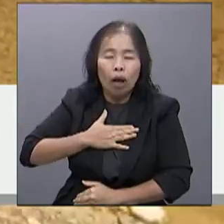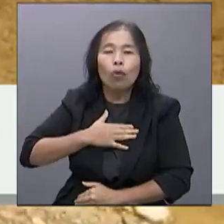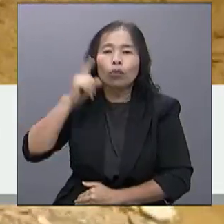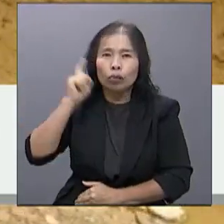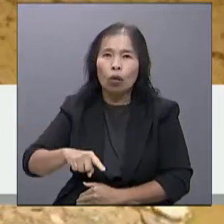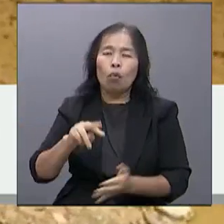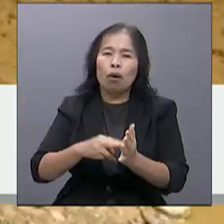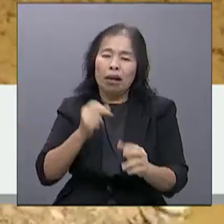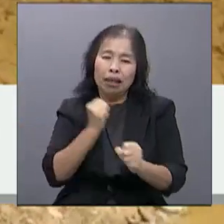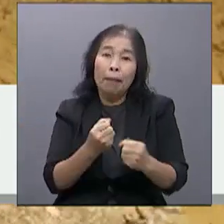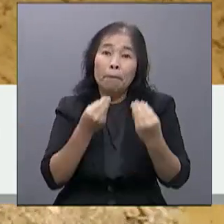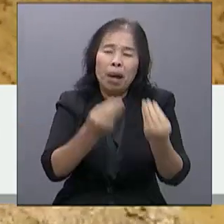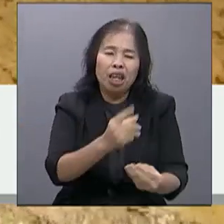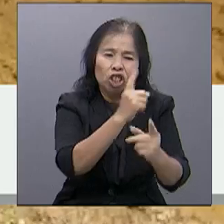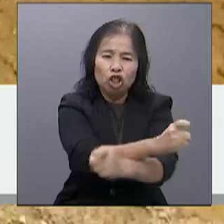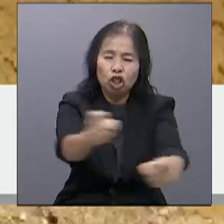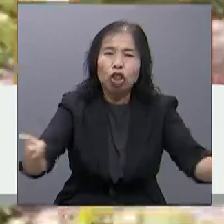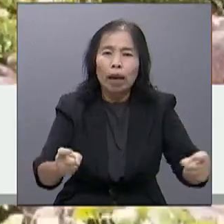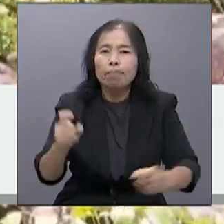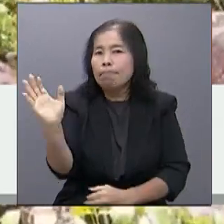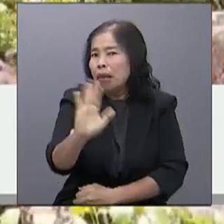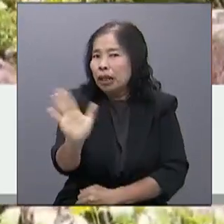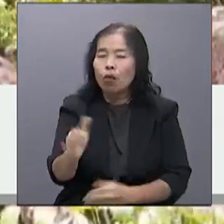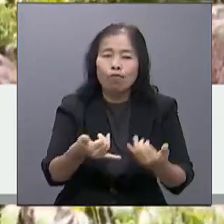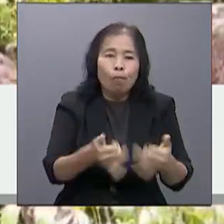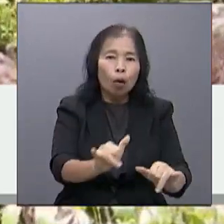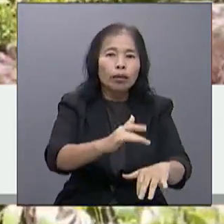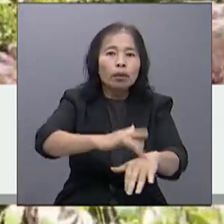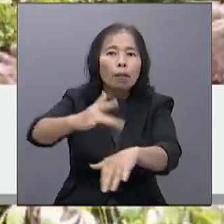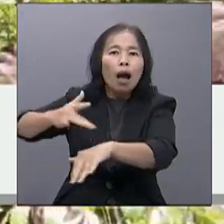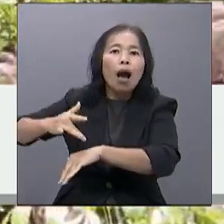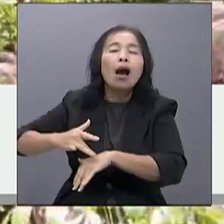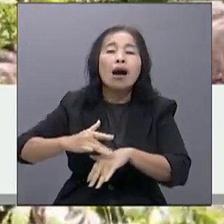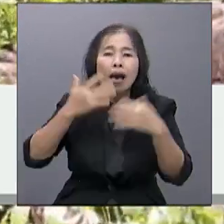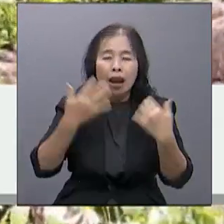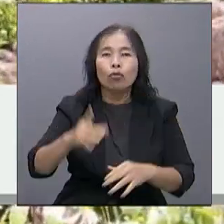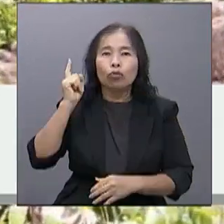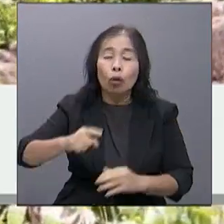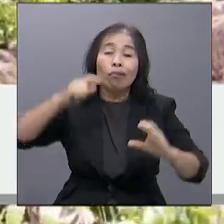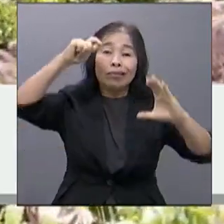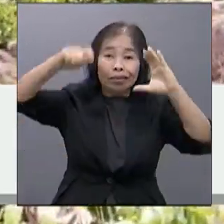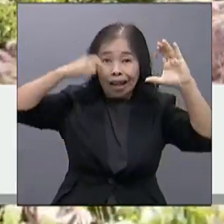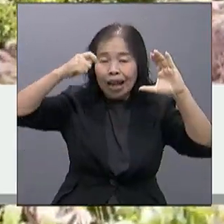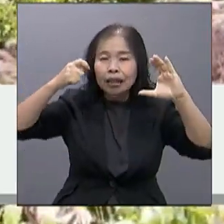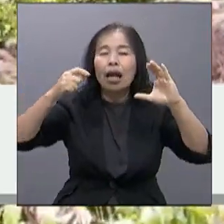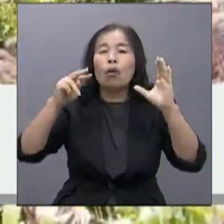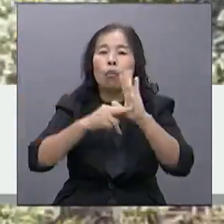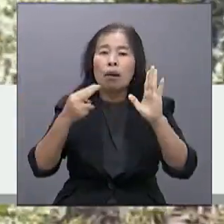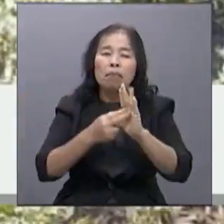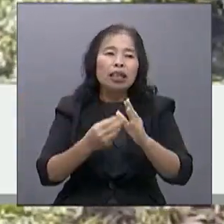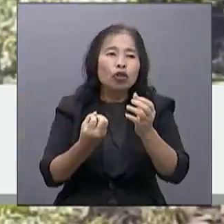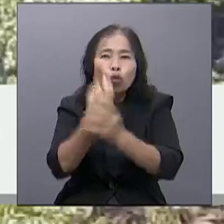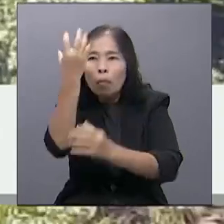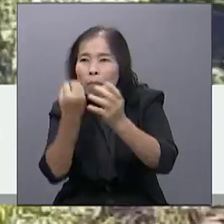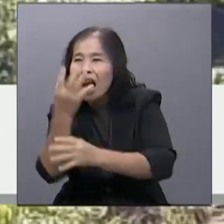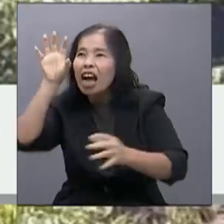ไม่กระทบไม่เกิดความเสียหายต่อทรัพยากรธรรมชาติและสิ่งแวดล้อมและต้องเป็นการถ่ายทำภาพยนตร์ที่เป็นมิตรกับสิ่งแวดล้อมรบ